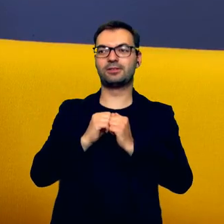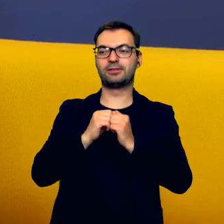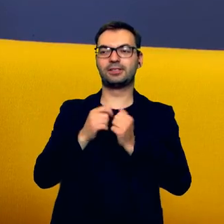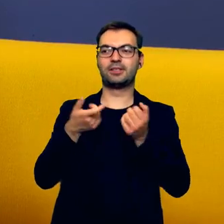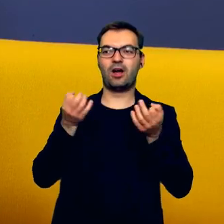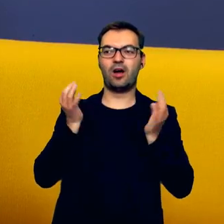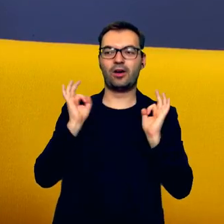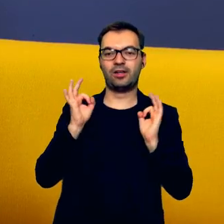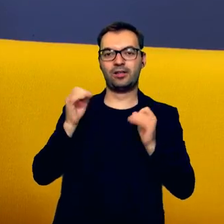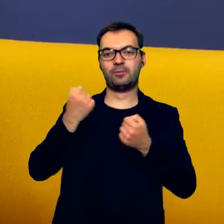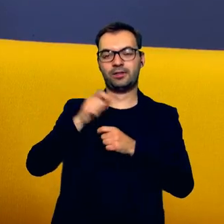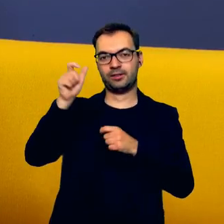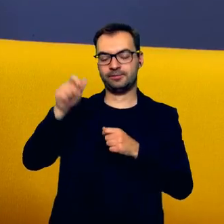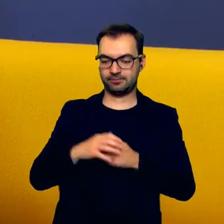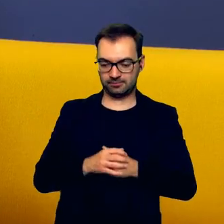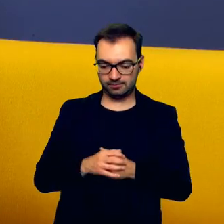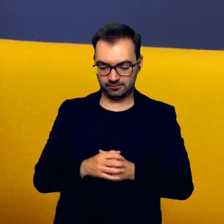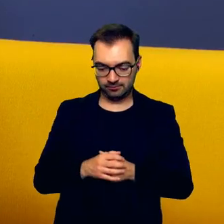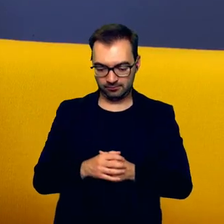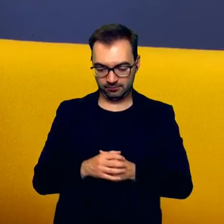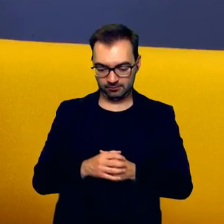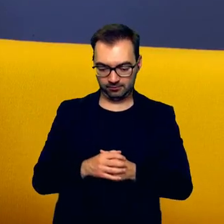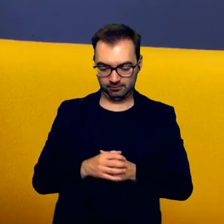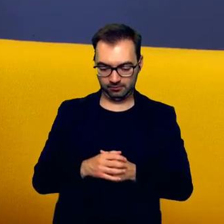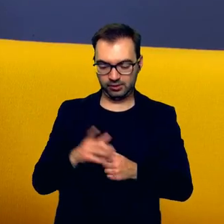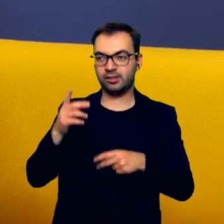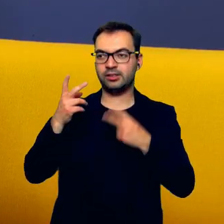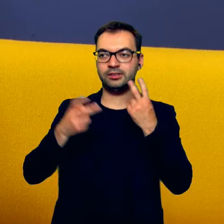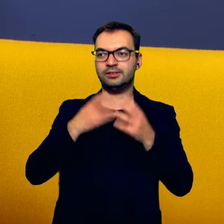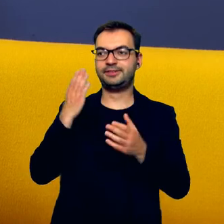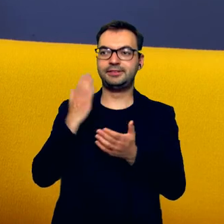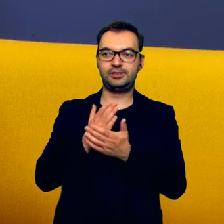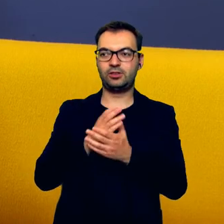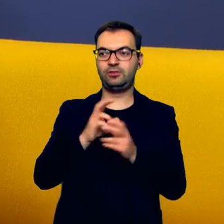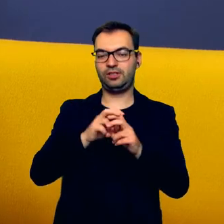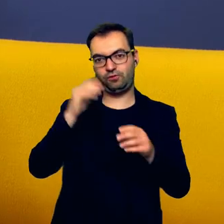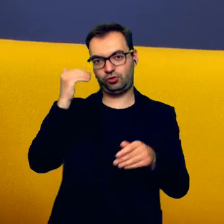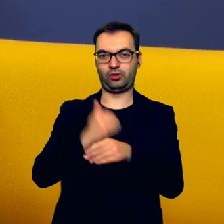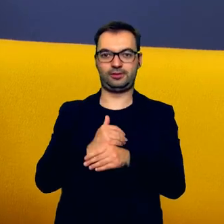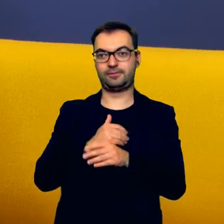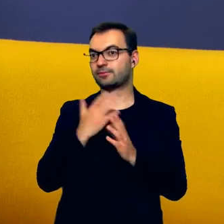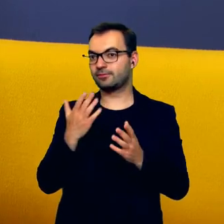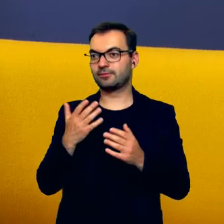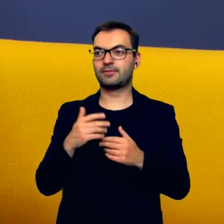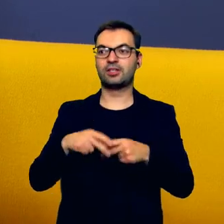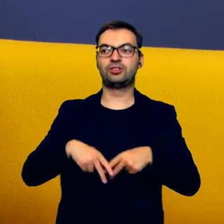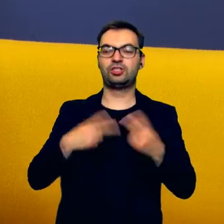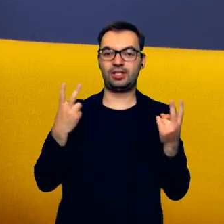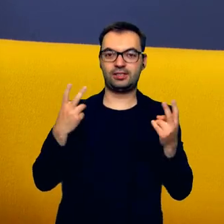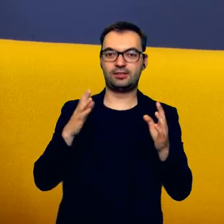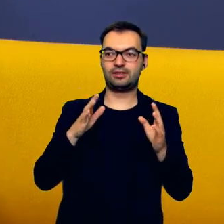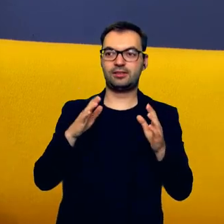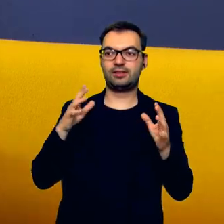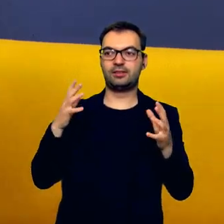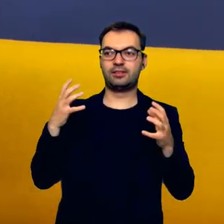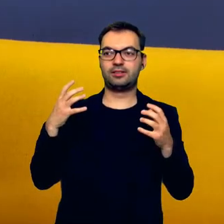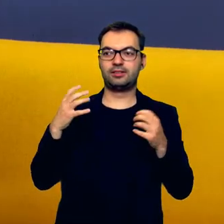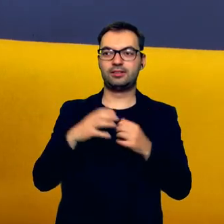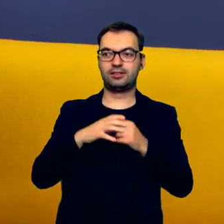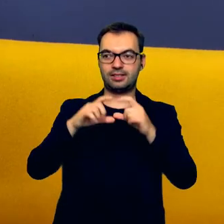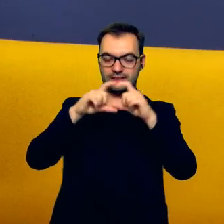stworzę oryginalną postać bohatera, który prowadzi swoje śledztwo wyłącznie w nocy, a w dzień porusza się w